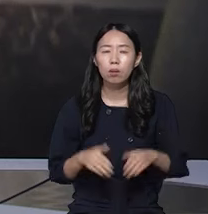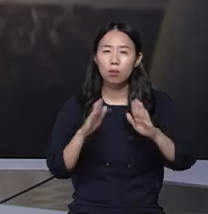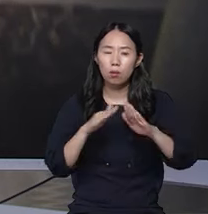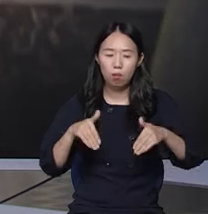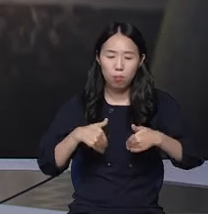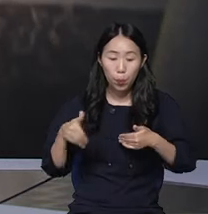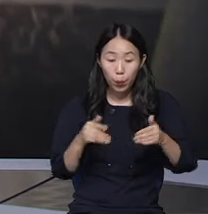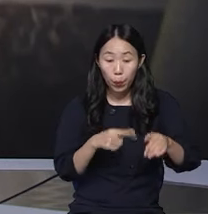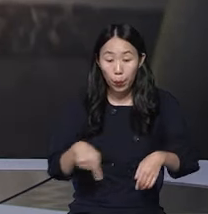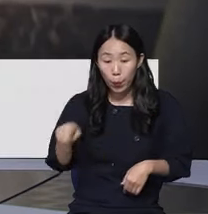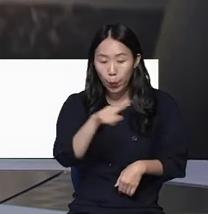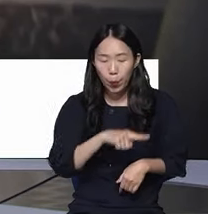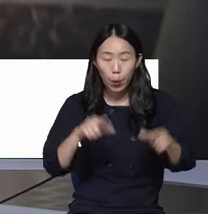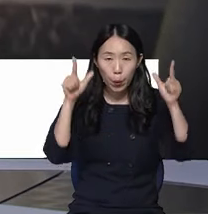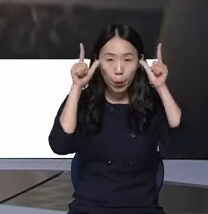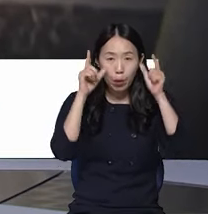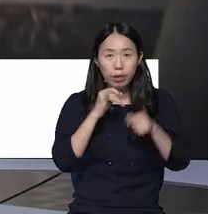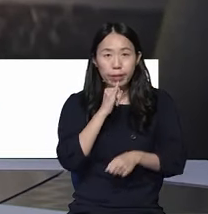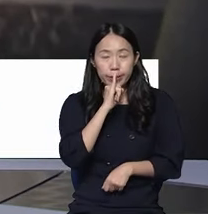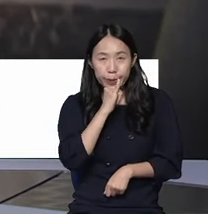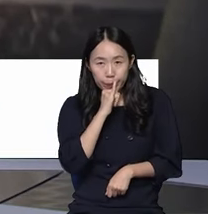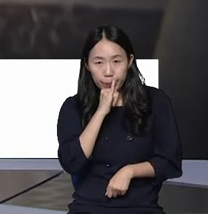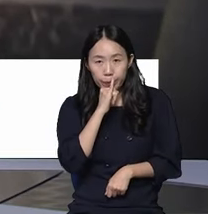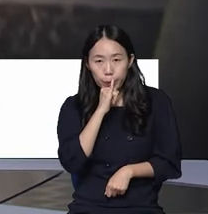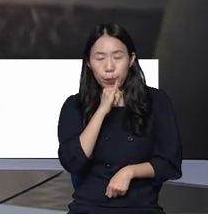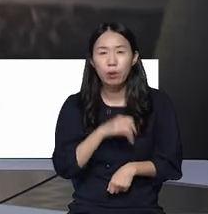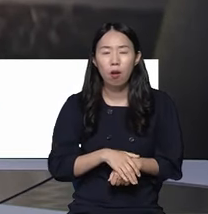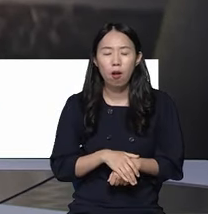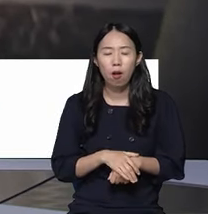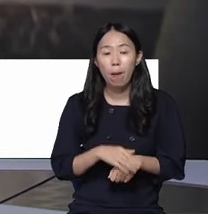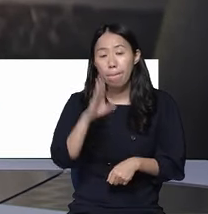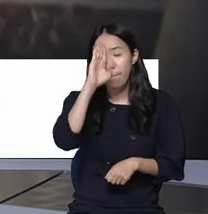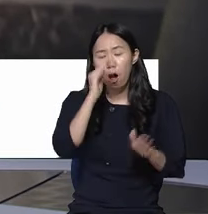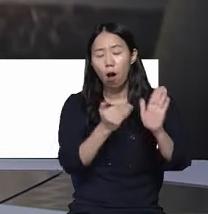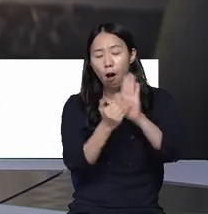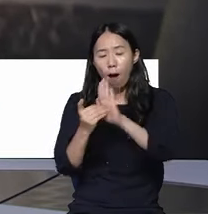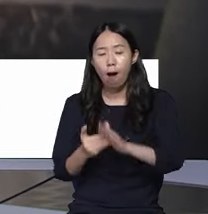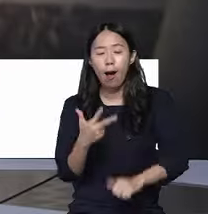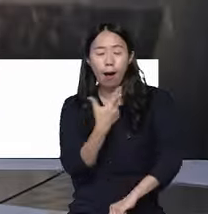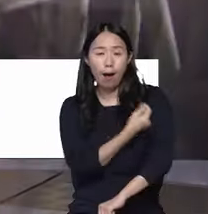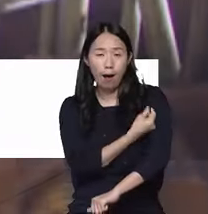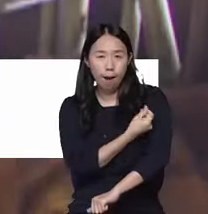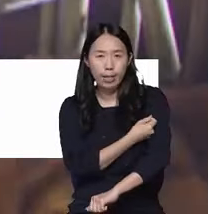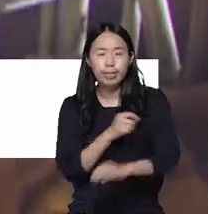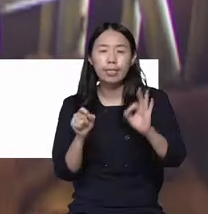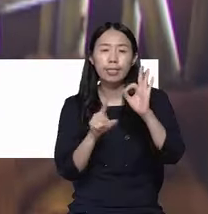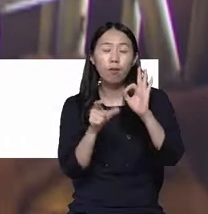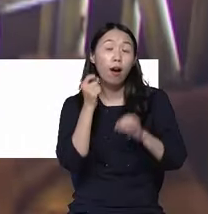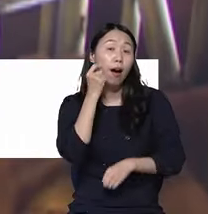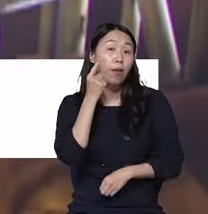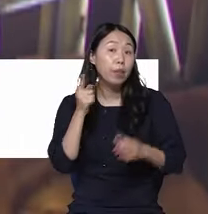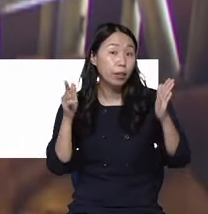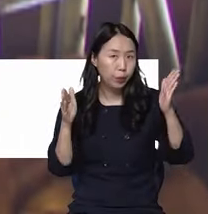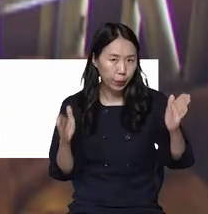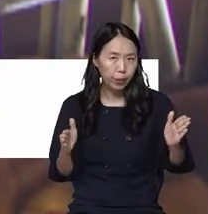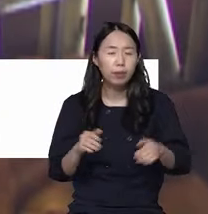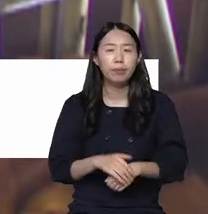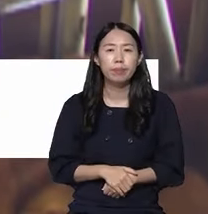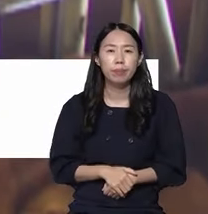전남도 내 소아염소 77만 2천여 마리를 대상으로 구제역 백신 일제 접종이 10월 한 달 동안